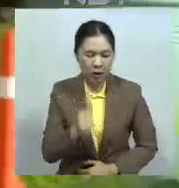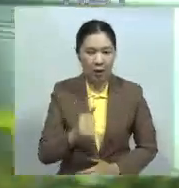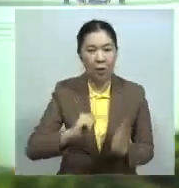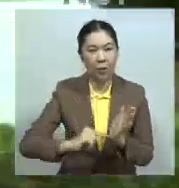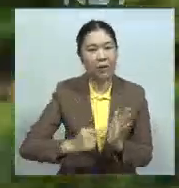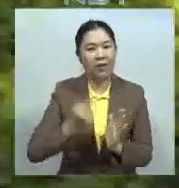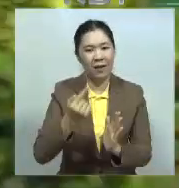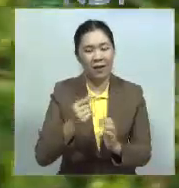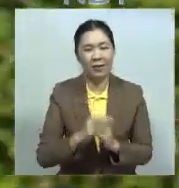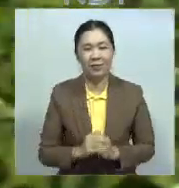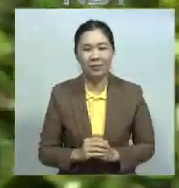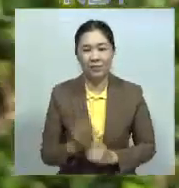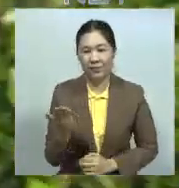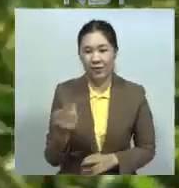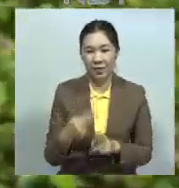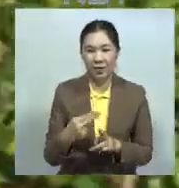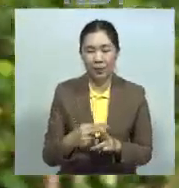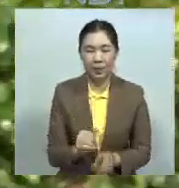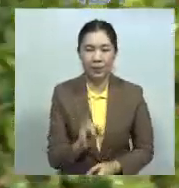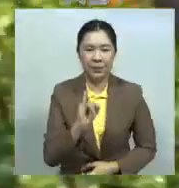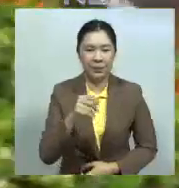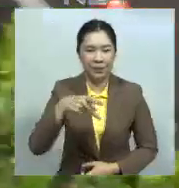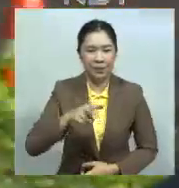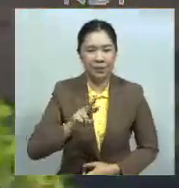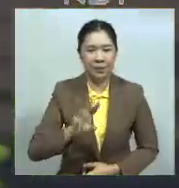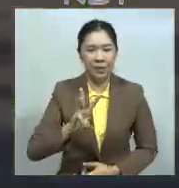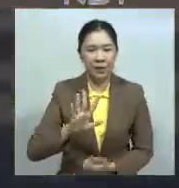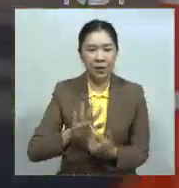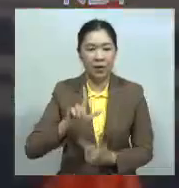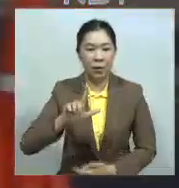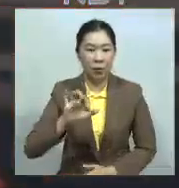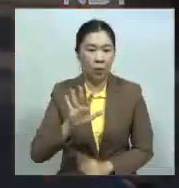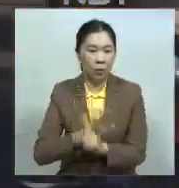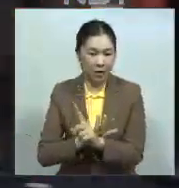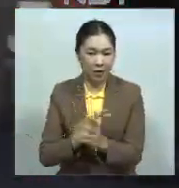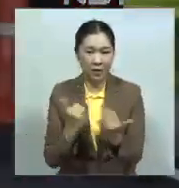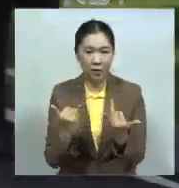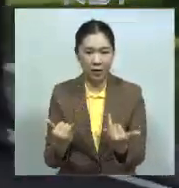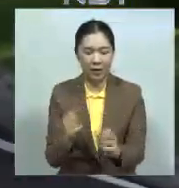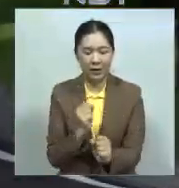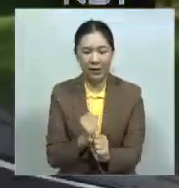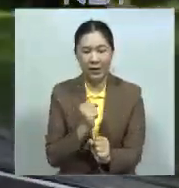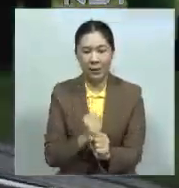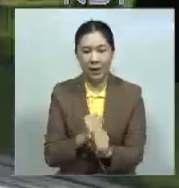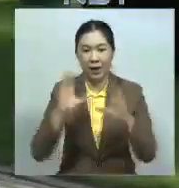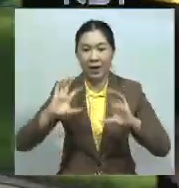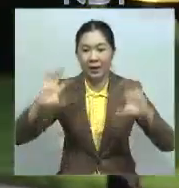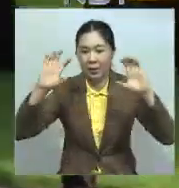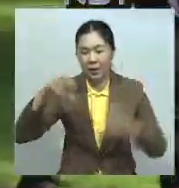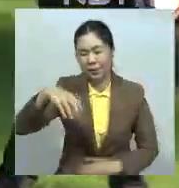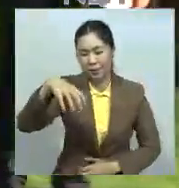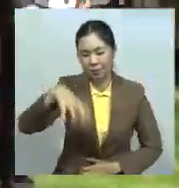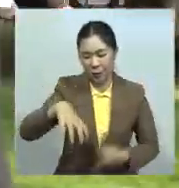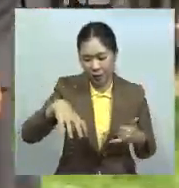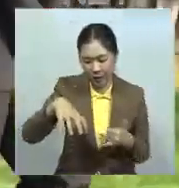กันที่นายเทวัลย์ลิปตพันลบรัฐมนตรีประจำสำนักนายกรัฐมนตรีนะคะเข้าทำงานที่ทำเนียบรัฐบาลเป็นวันแรกก็เข้